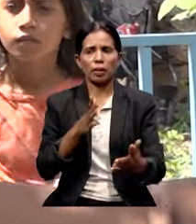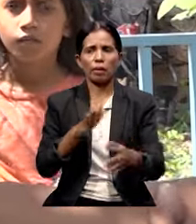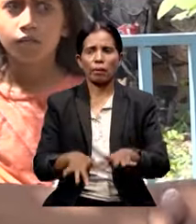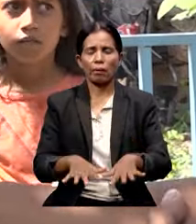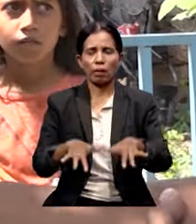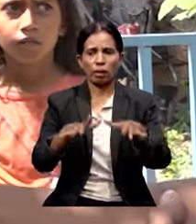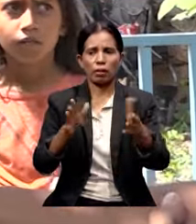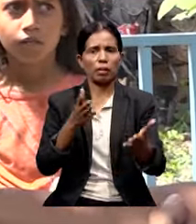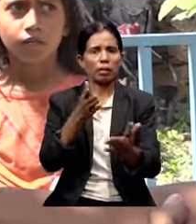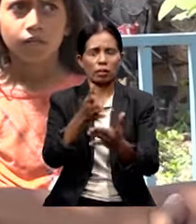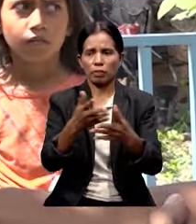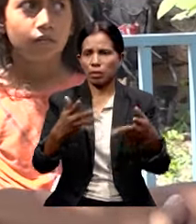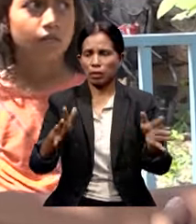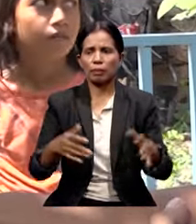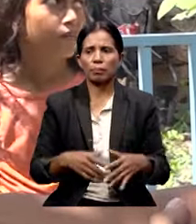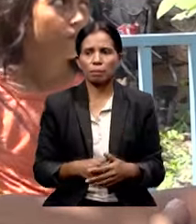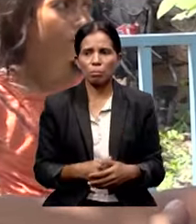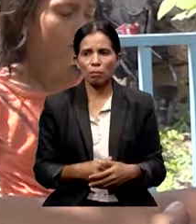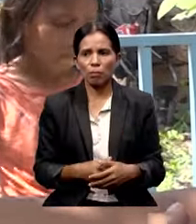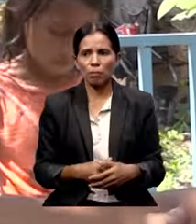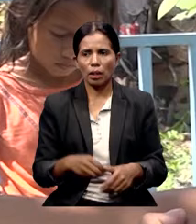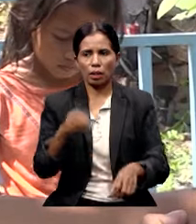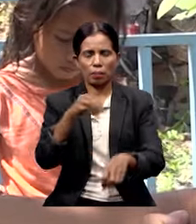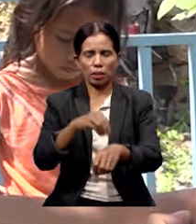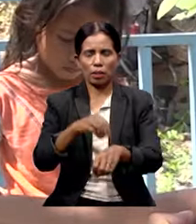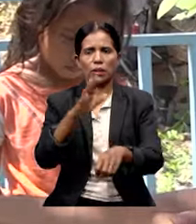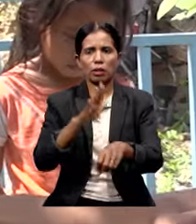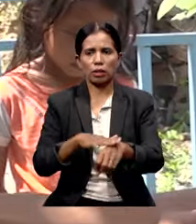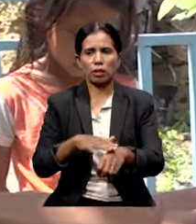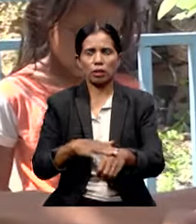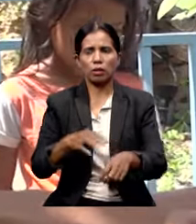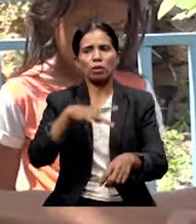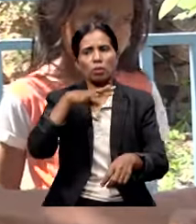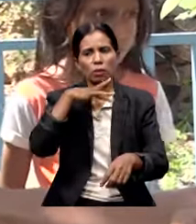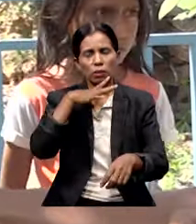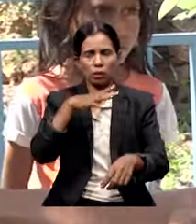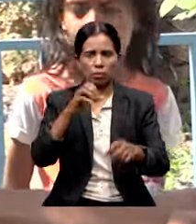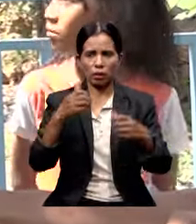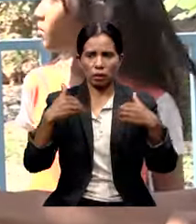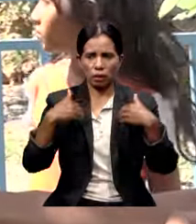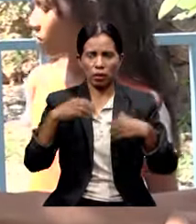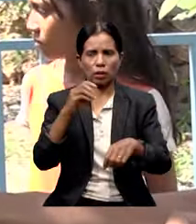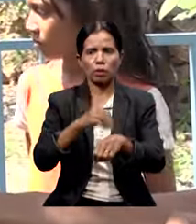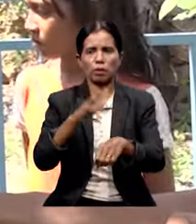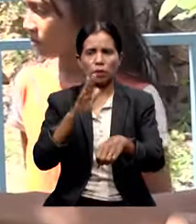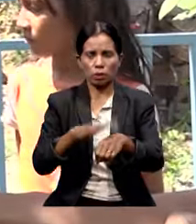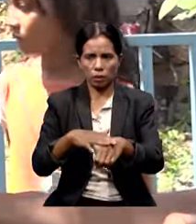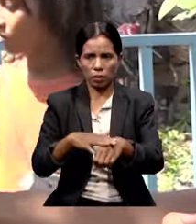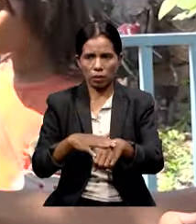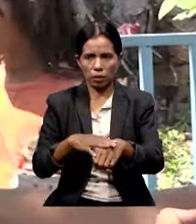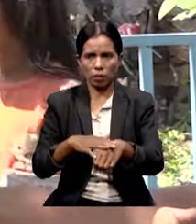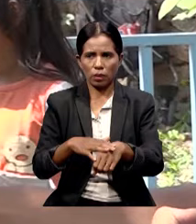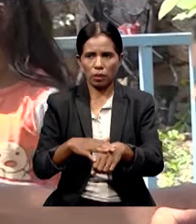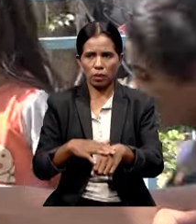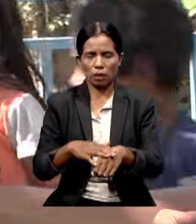be halai sai fatin la iha antong ida nema bele kria nebe foer nomos bele mosu susu nebe bele